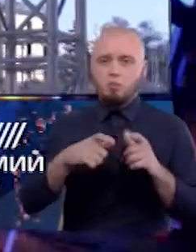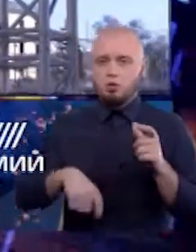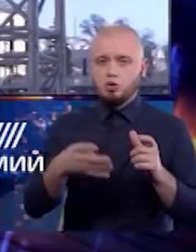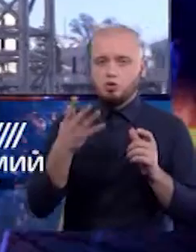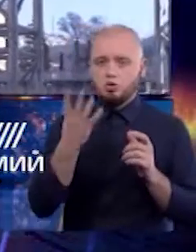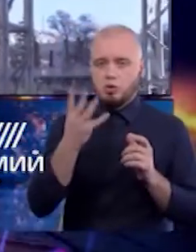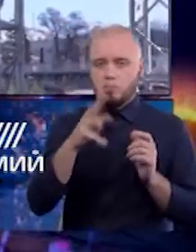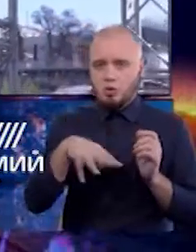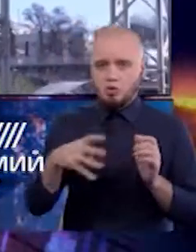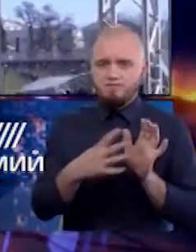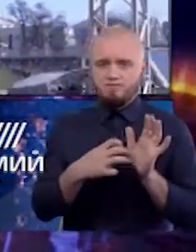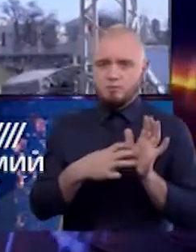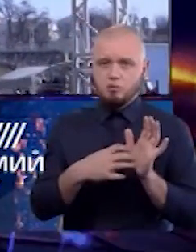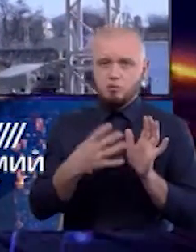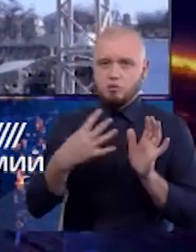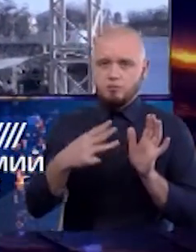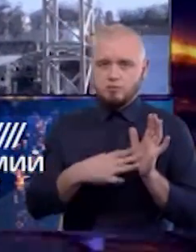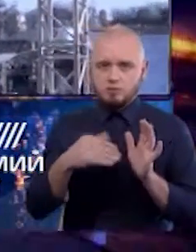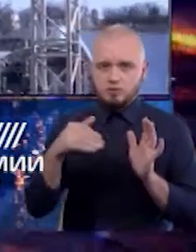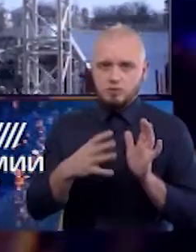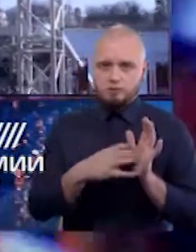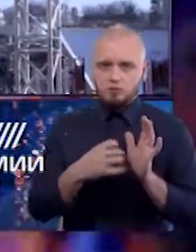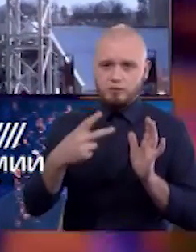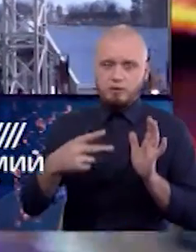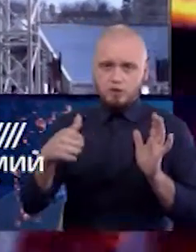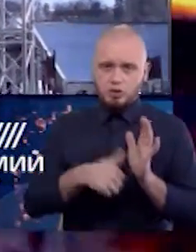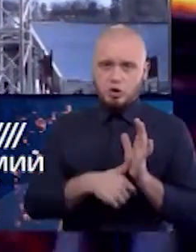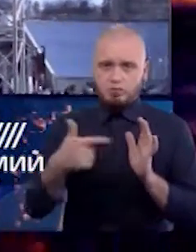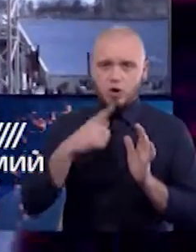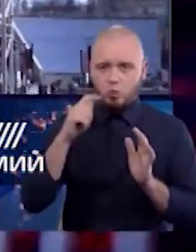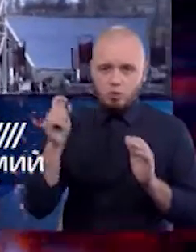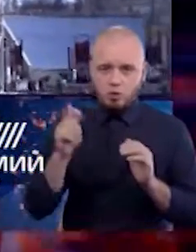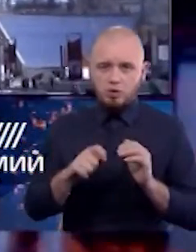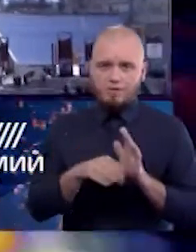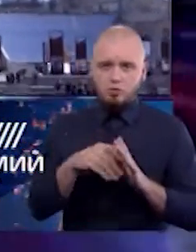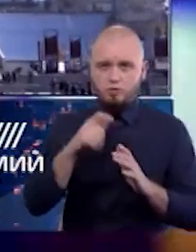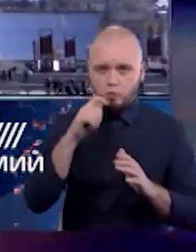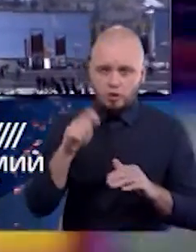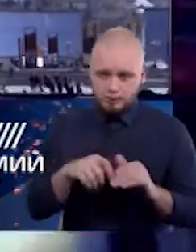Підтвердити і повторити, і звернути увагу на таке, що на даний час